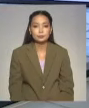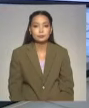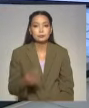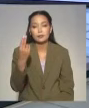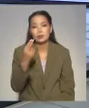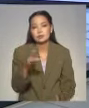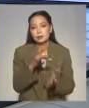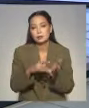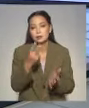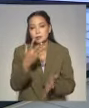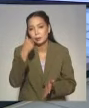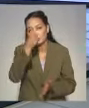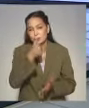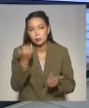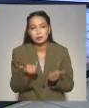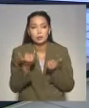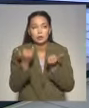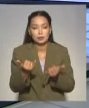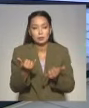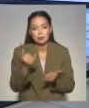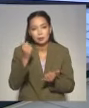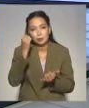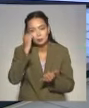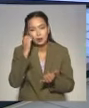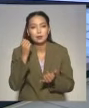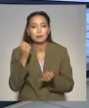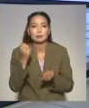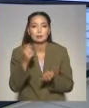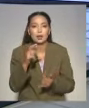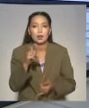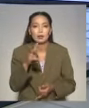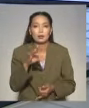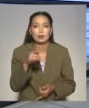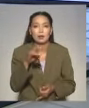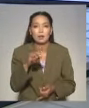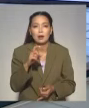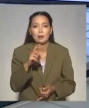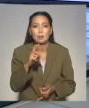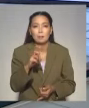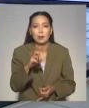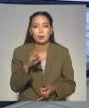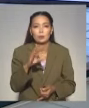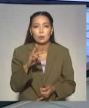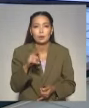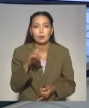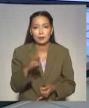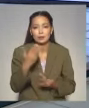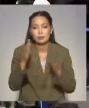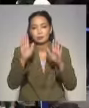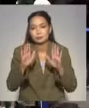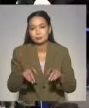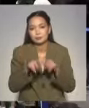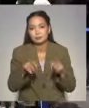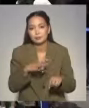Астана қаласының 25 жылдығына орай коллекционер-этнограф Бахаргүл Төлегеннің «Жауқар жәдігер» атты көрмесінің ашылу салтанаты өтті.